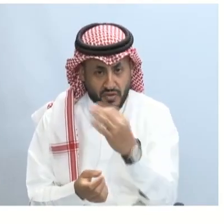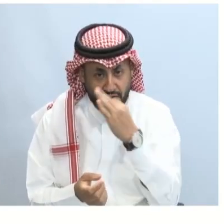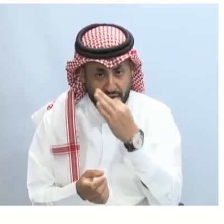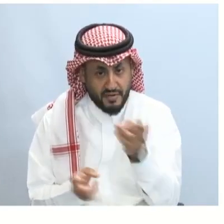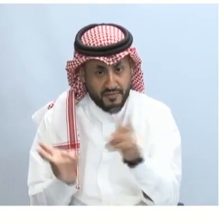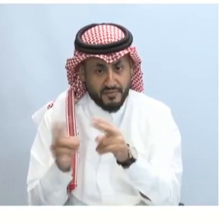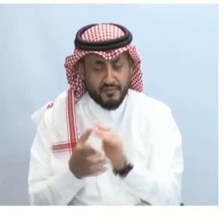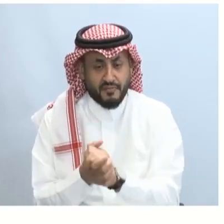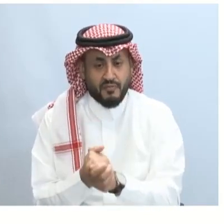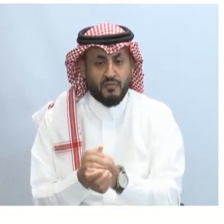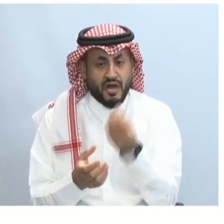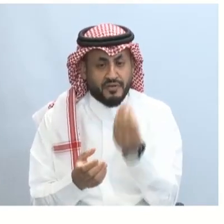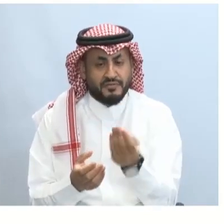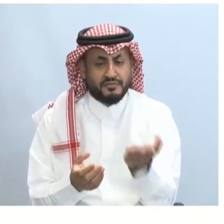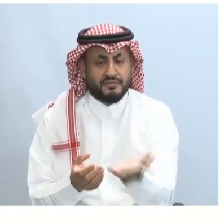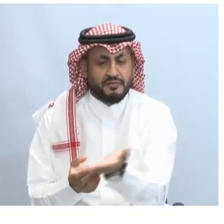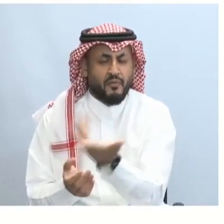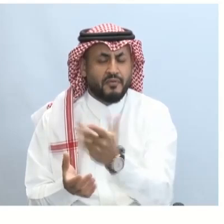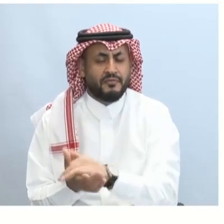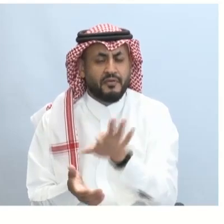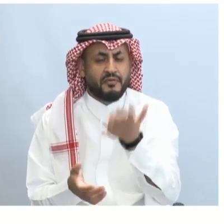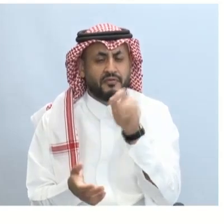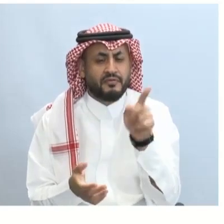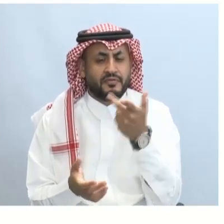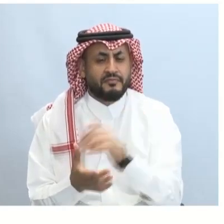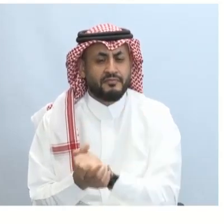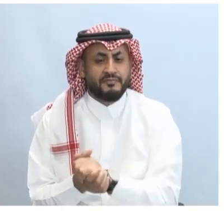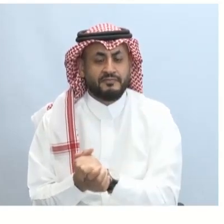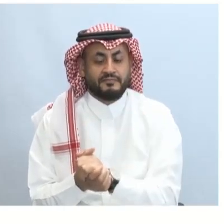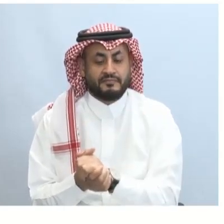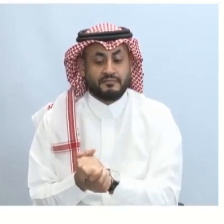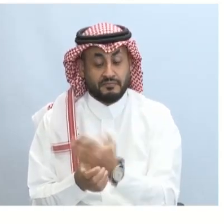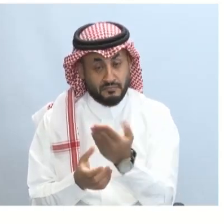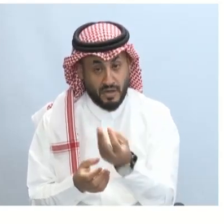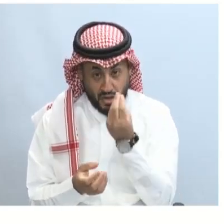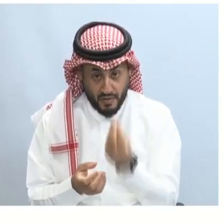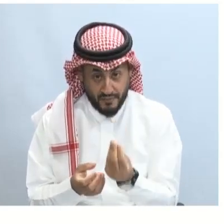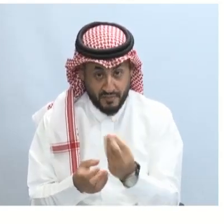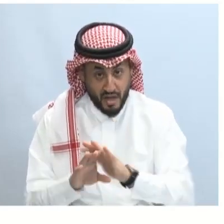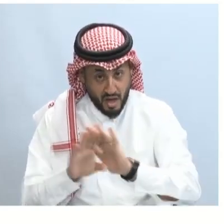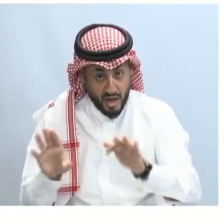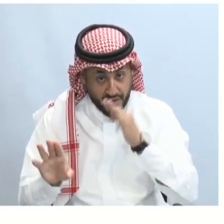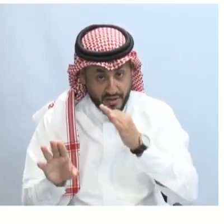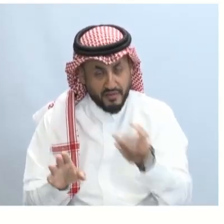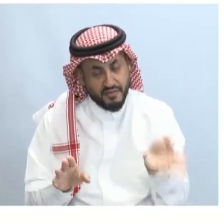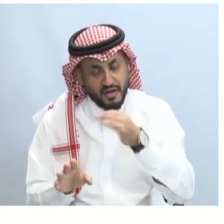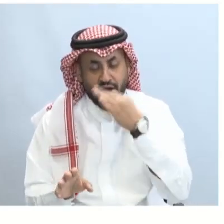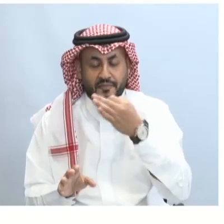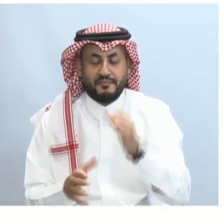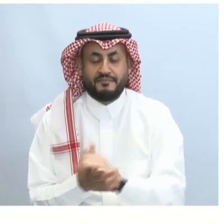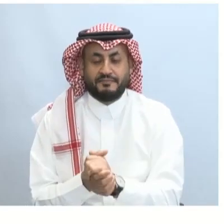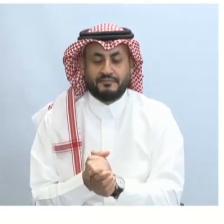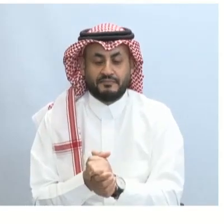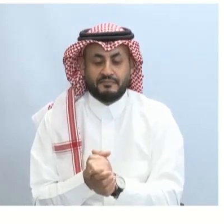كلام ساتحدث به اي الخيارات والخيار الصحيح احسنتم انتظر حتى يفرغ من حديثه